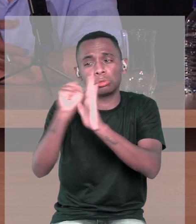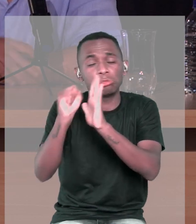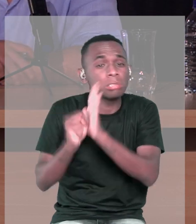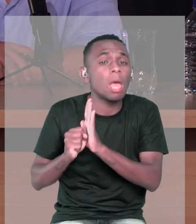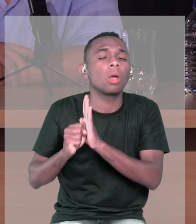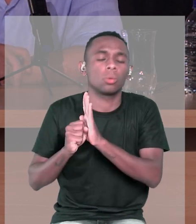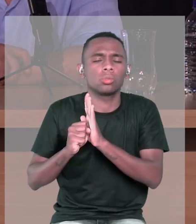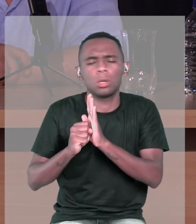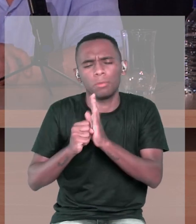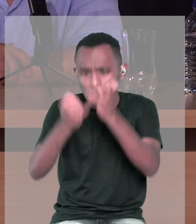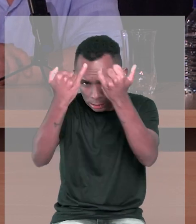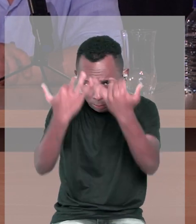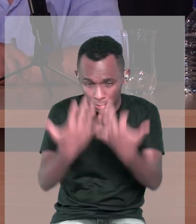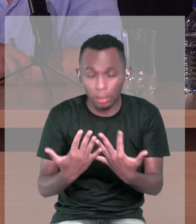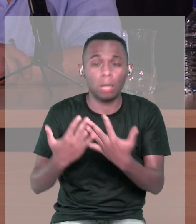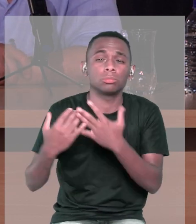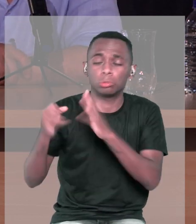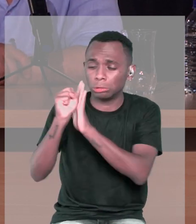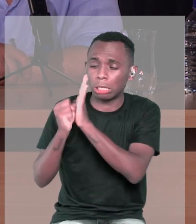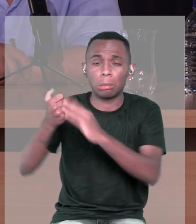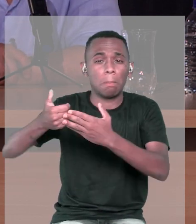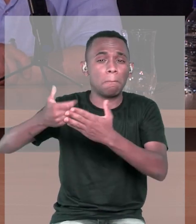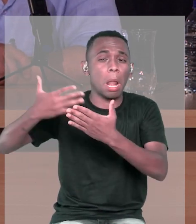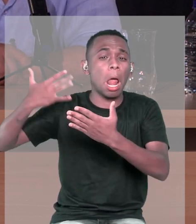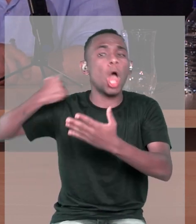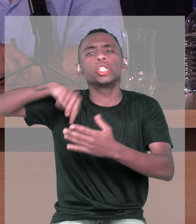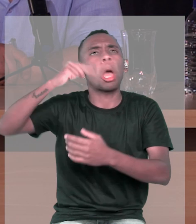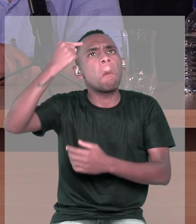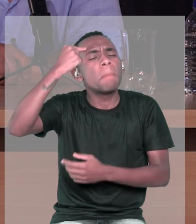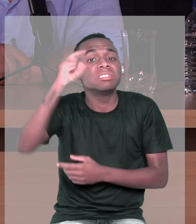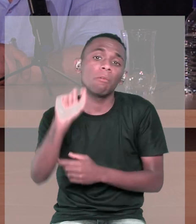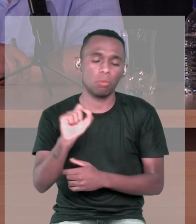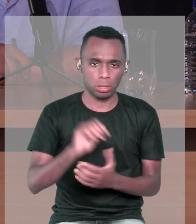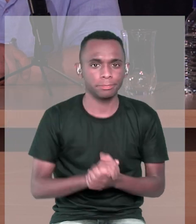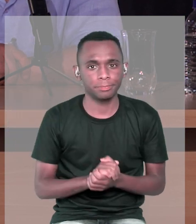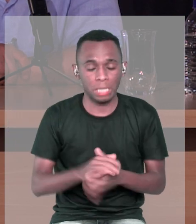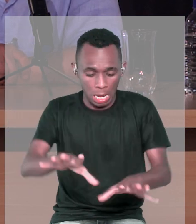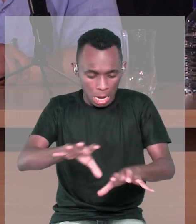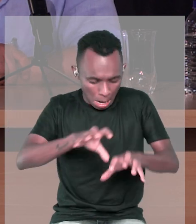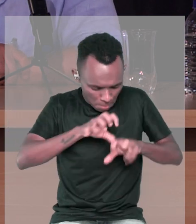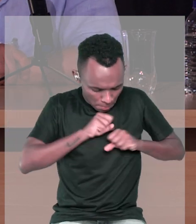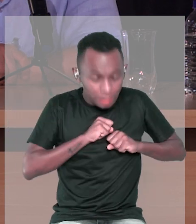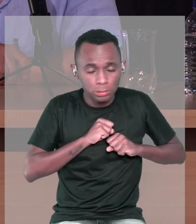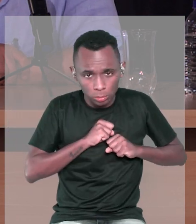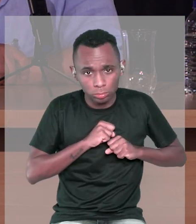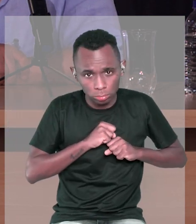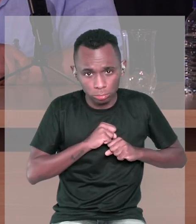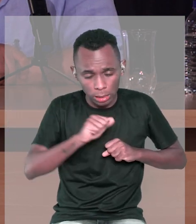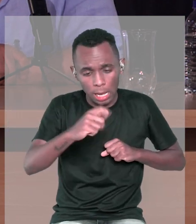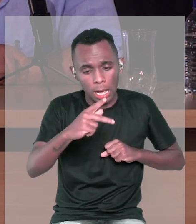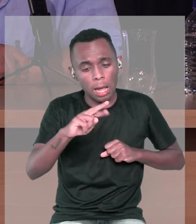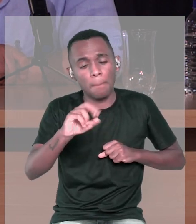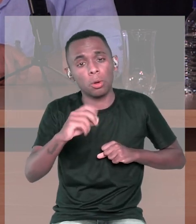vou desenvolver aqui a tese com vocês, que durante muitos séculos a gente teve a ideia de que a apropriação